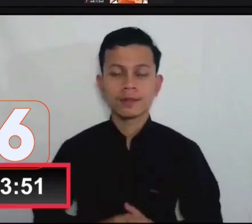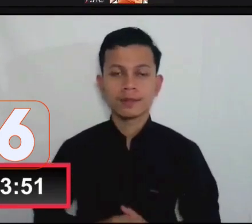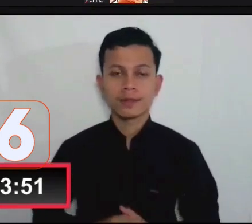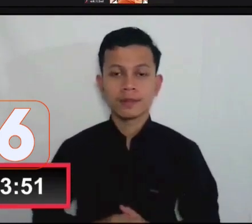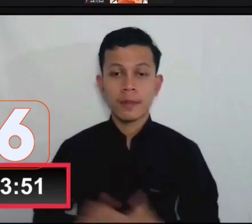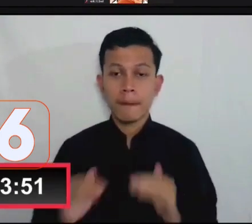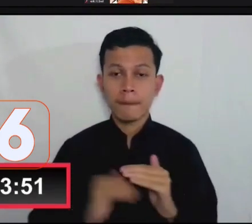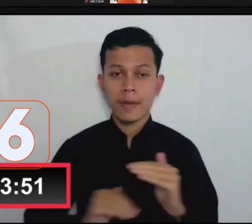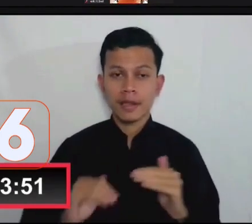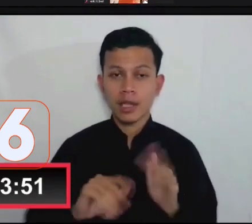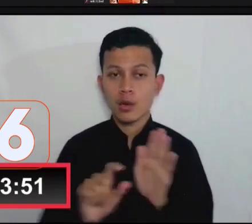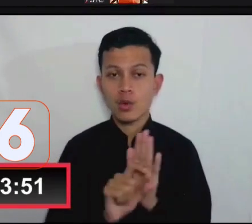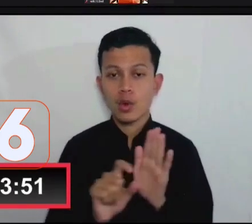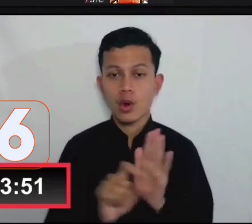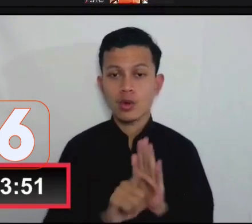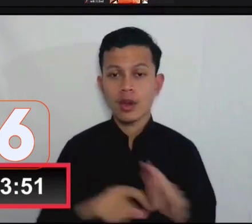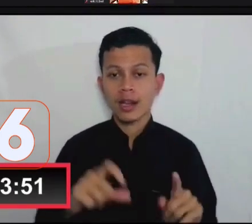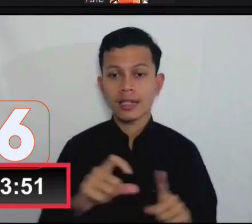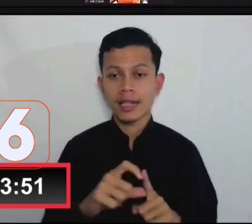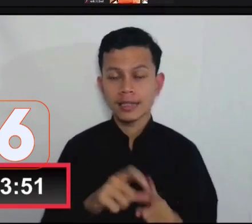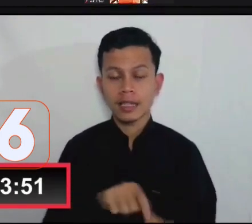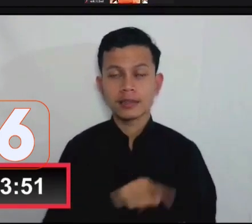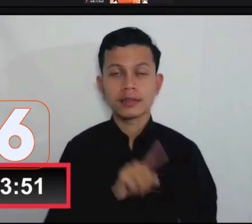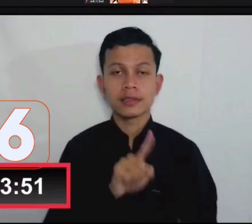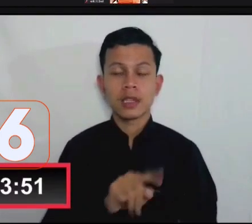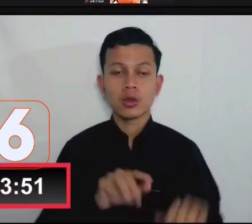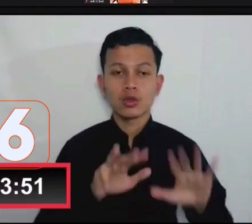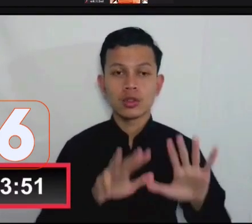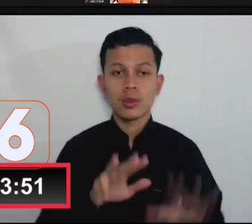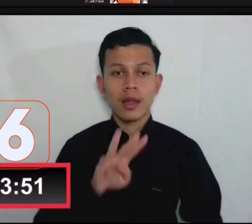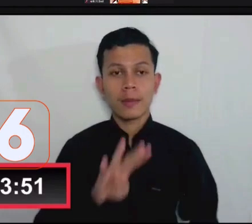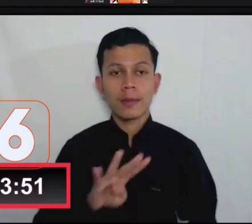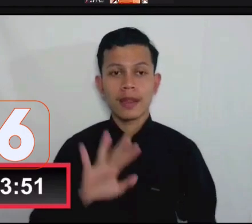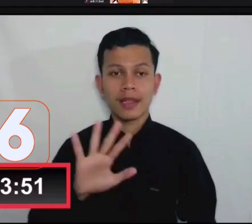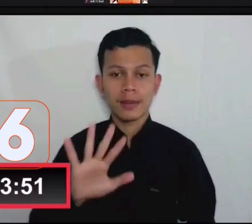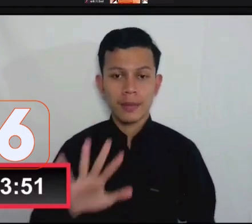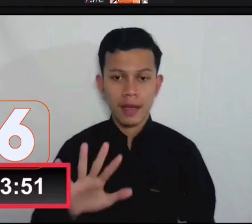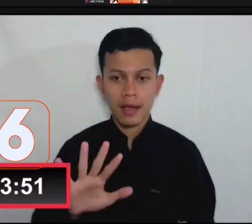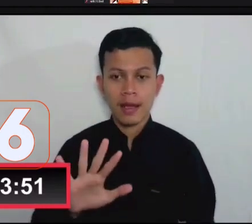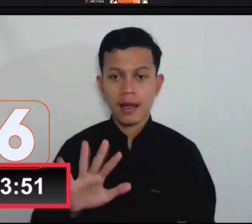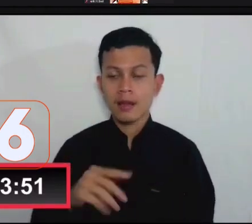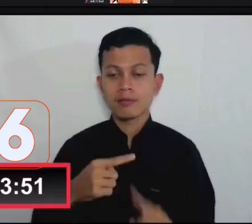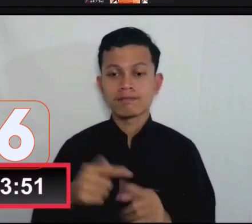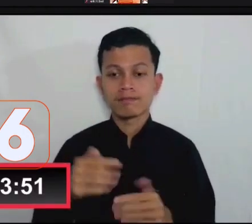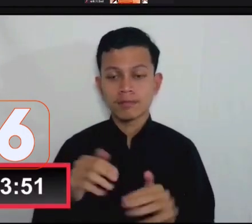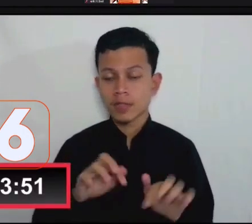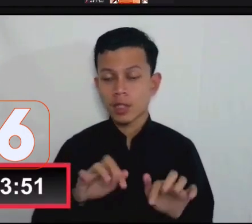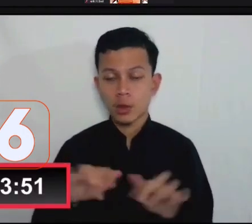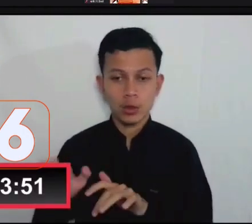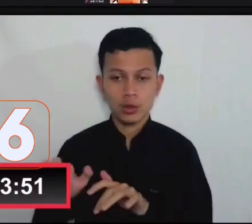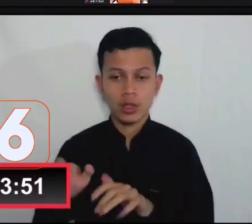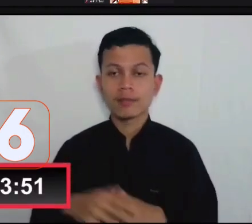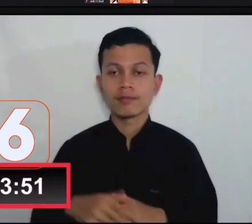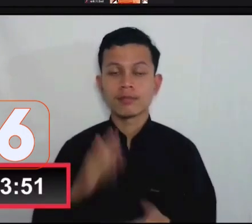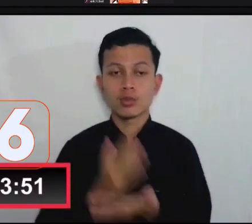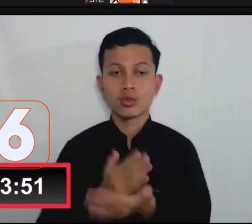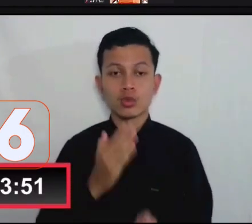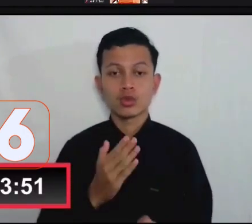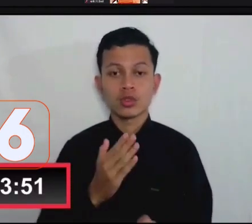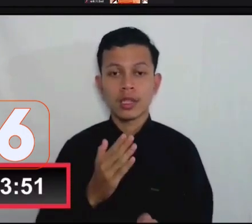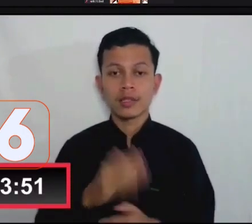undang-undang Dasar Negara Republik Indonesia tahun 1945 dan seterusnya Amar putusan